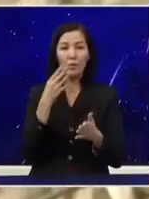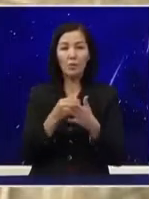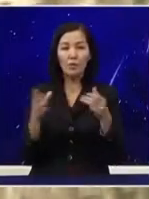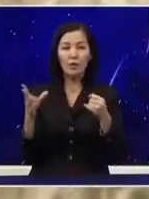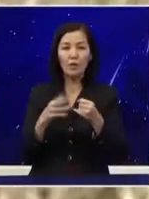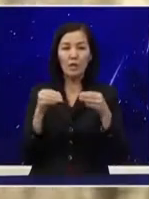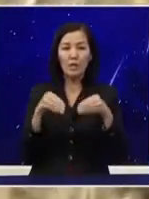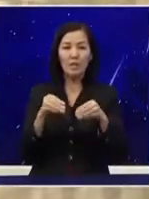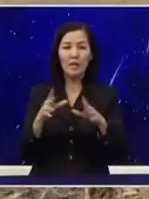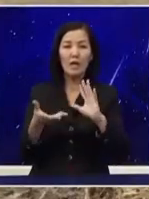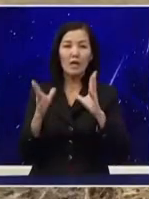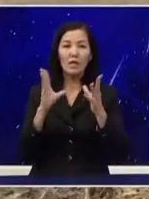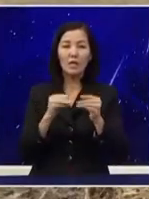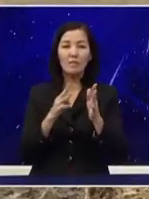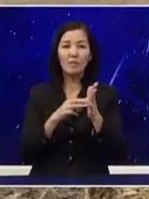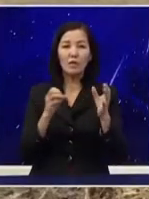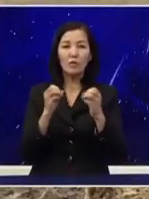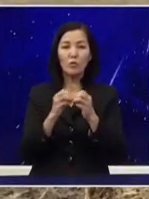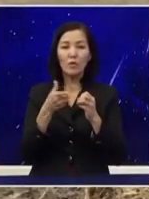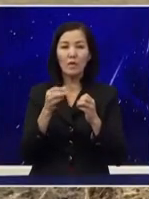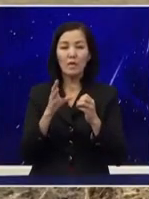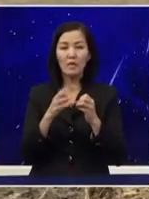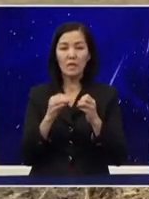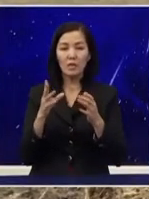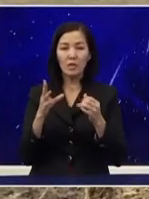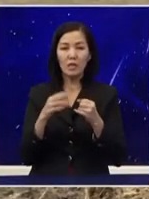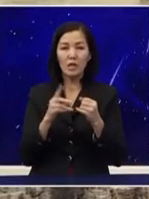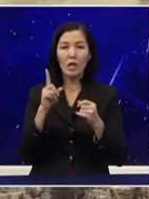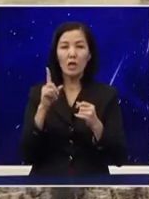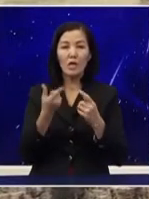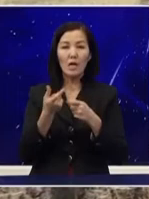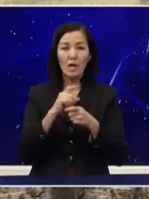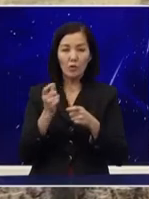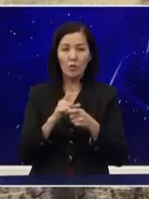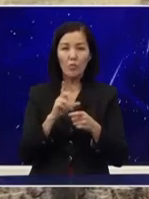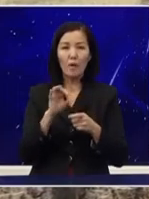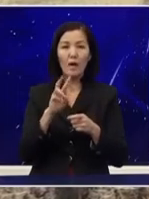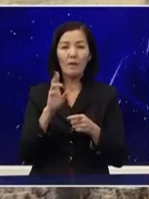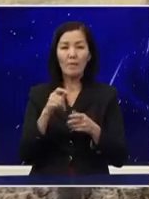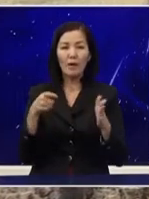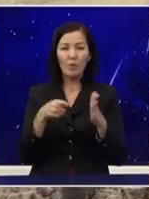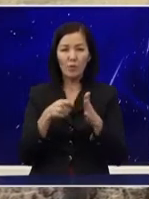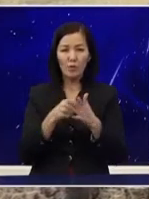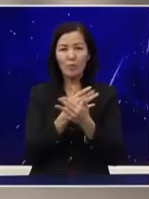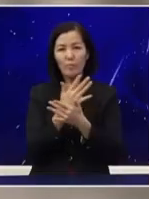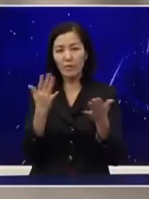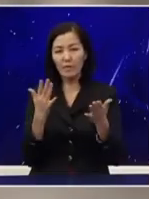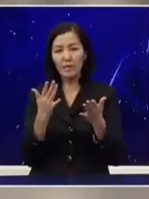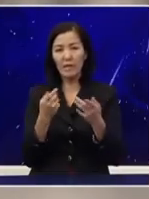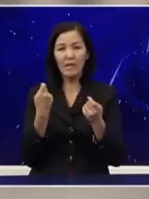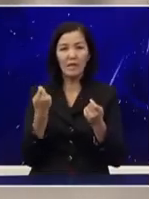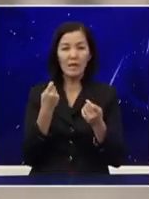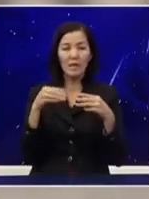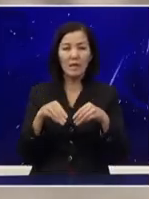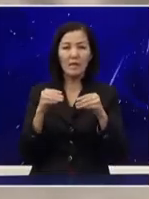екті. Жалпы алқап 810 гектар. Оның 120 гектарына картоп, арпа мен күзік бидай сепкен. Ал көктем айында басталған жер